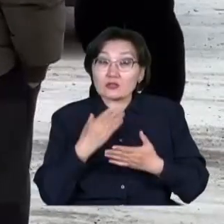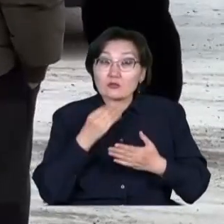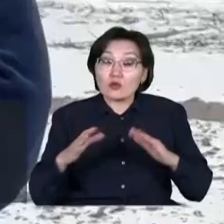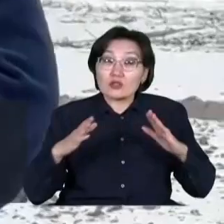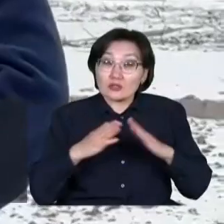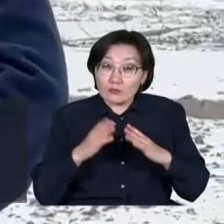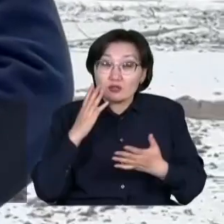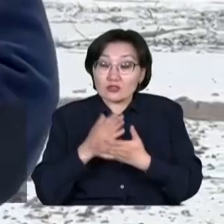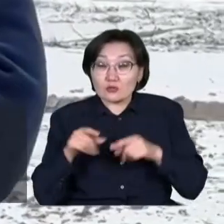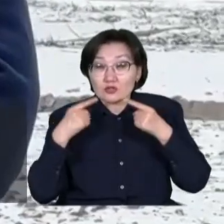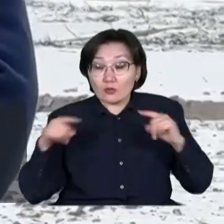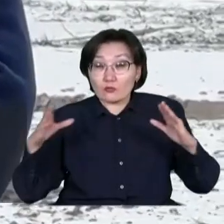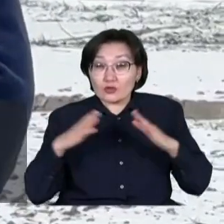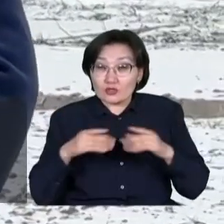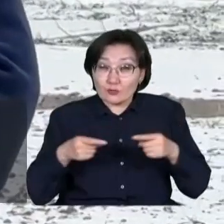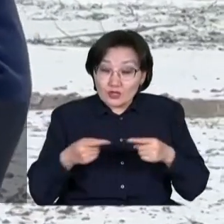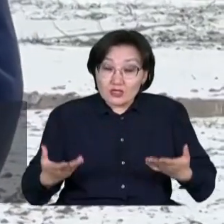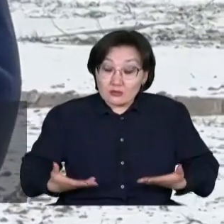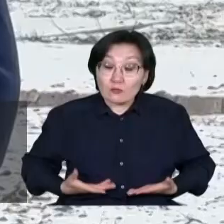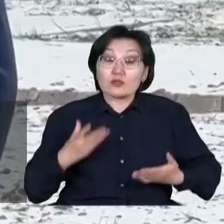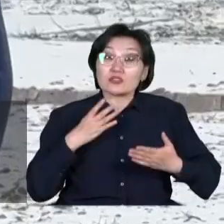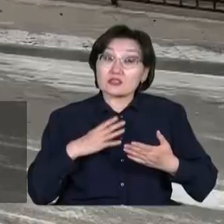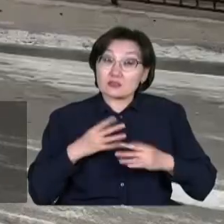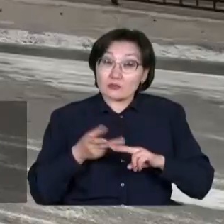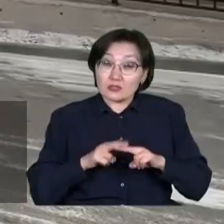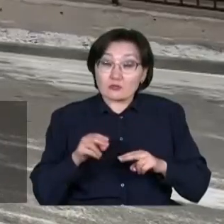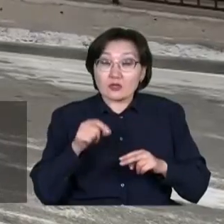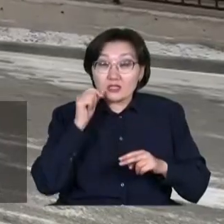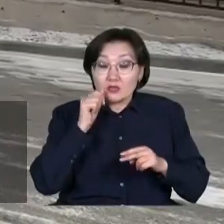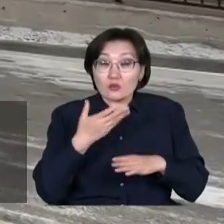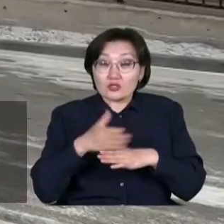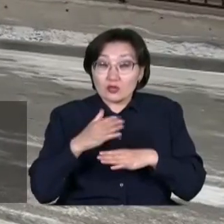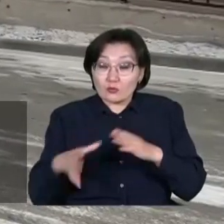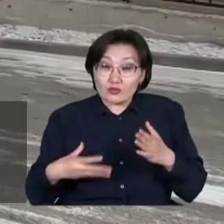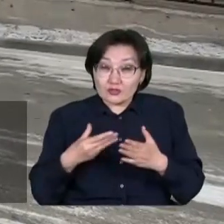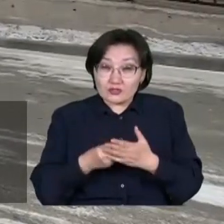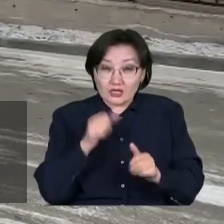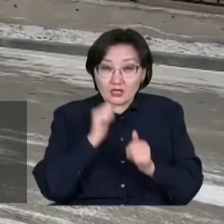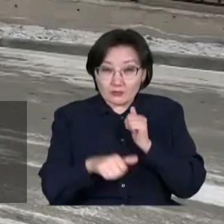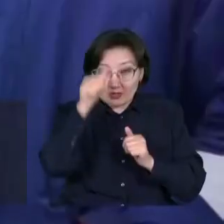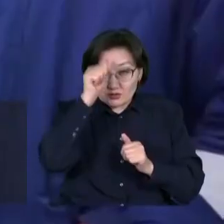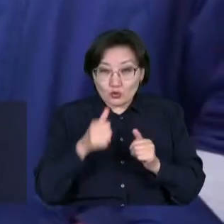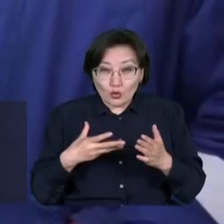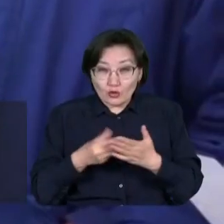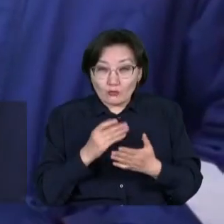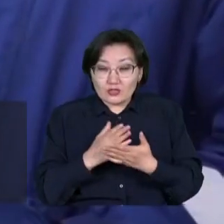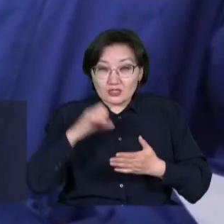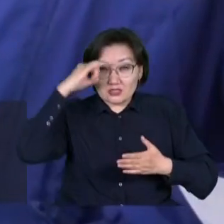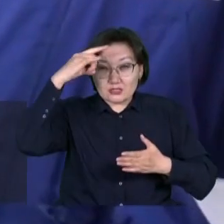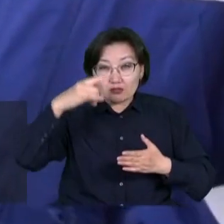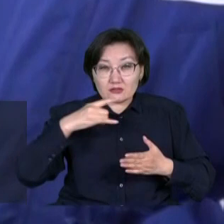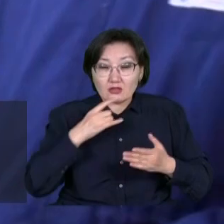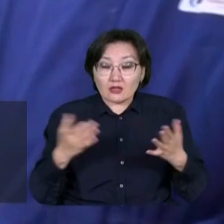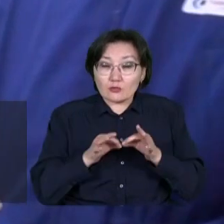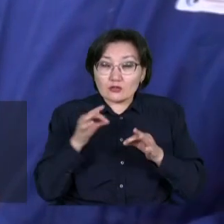баспанасы бола тұра өзгенің үйін жалғалуға мәжбүр. Оның үстіне азамат ипотека төлемін аймай төлеп отыр. Қазақстанның қай өңірінде